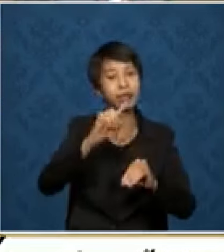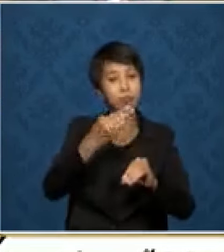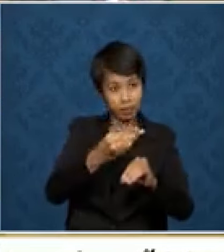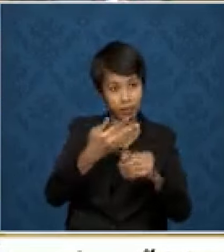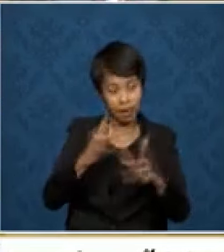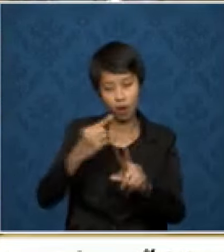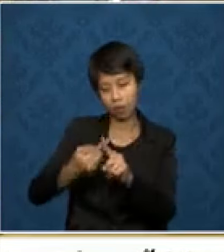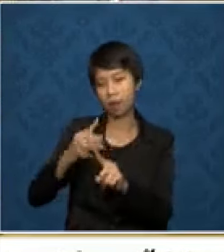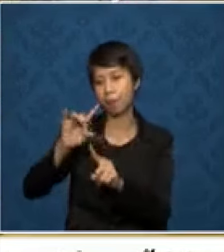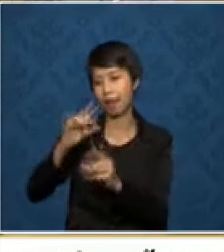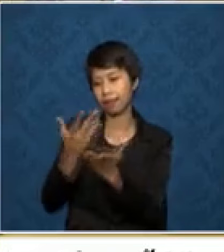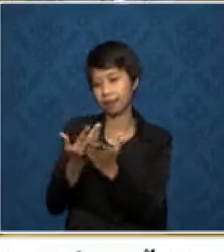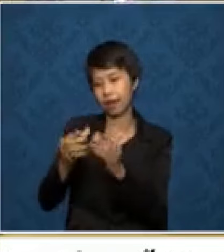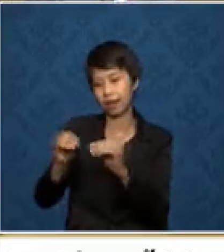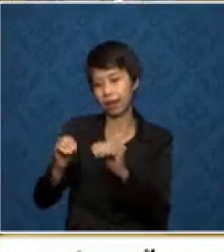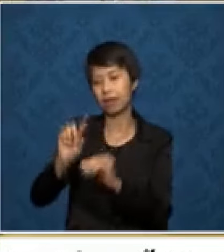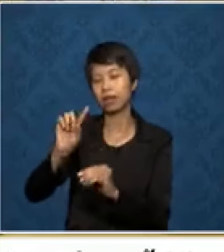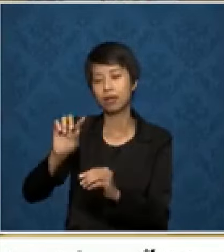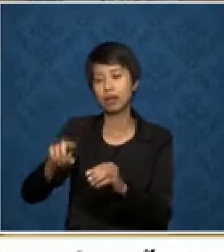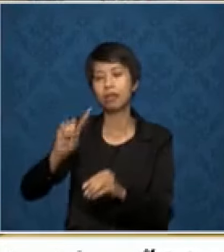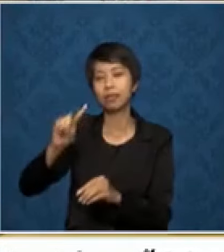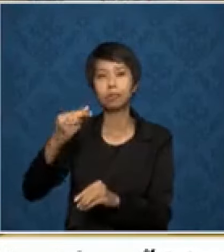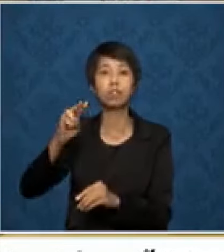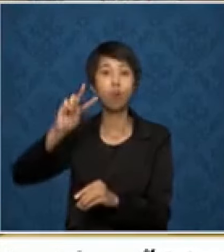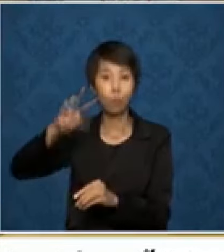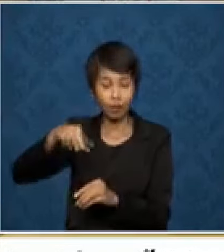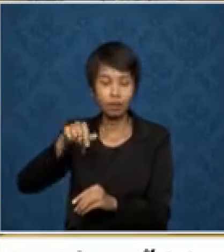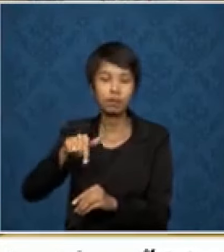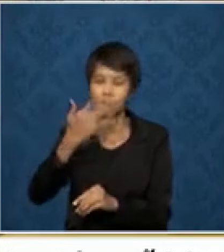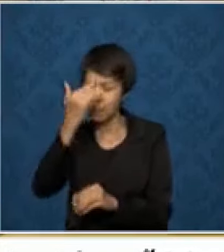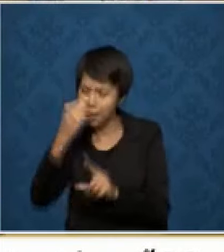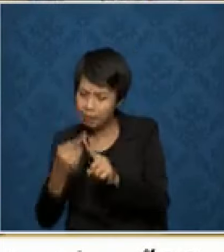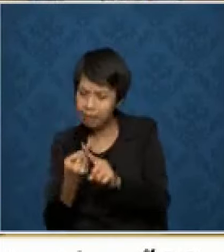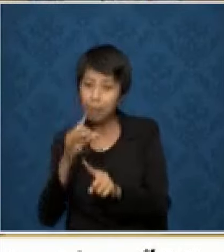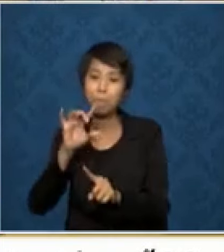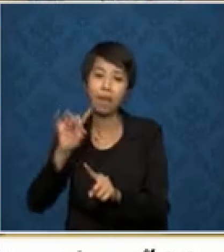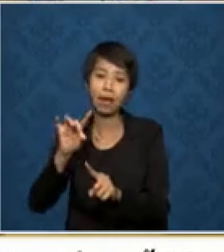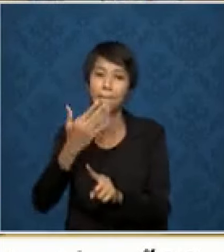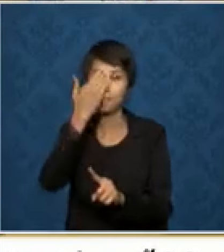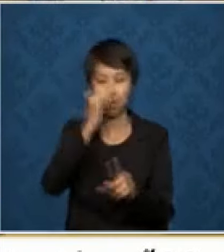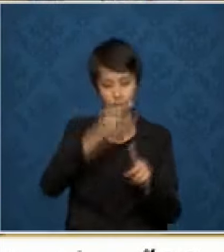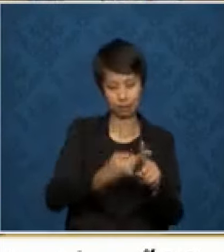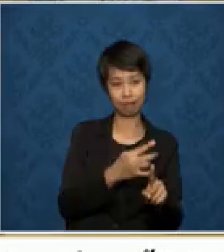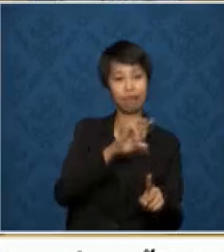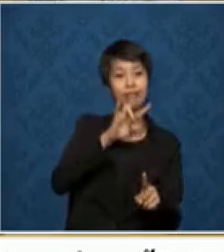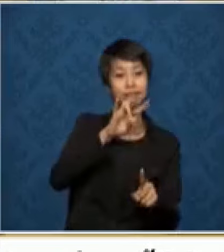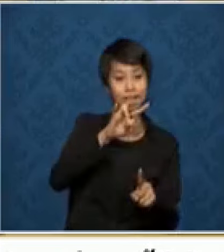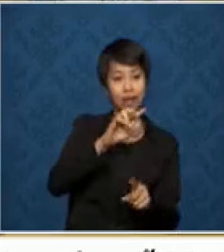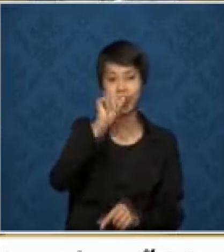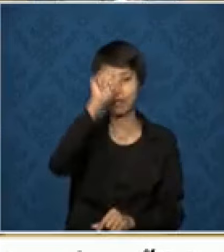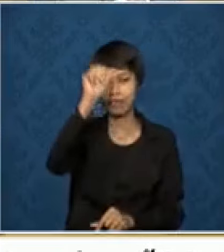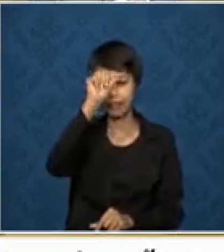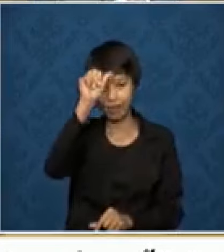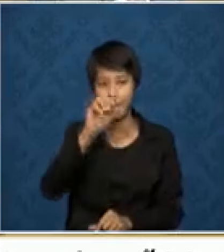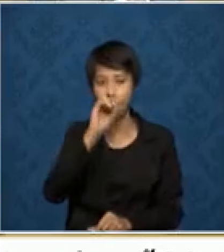ช่วงสิงหาคมปีที่แล้วทำไมมาแตะสิงหาคมเพราะกรกฎาคมอินเดียประกาศห้าม